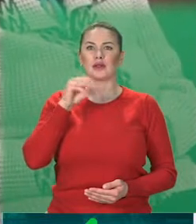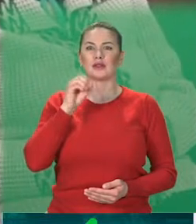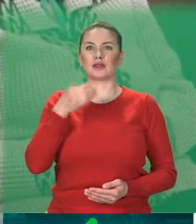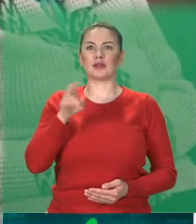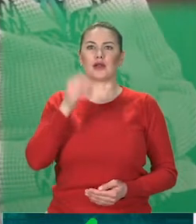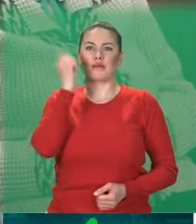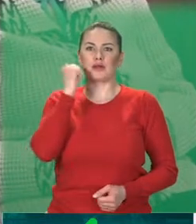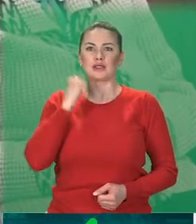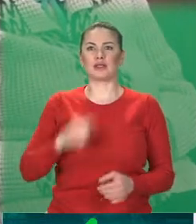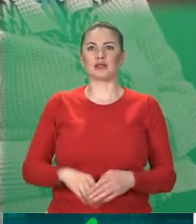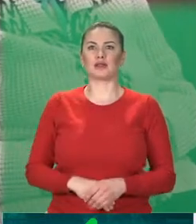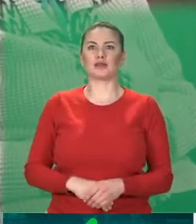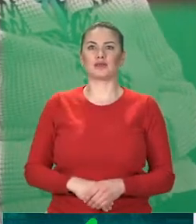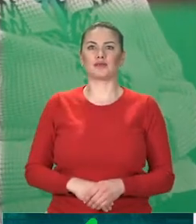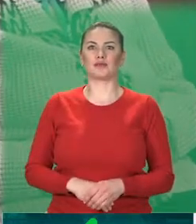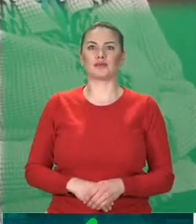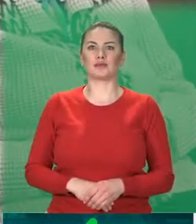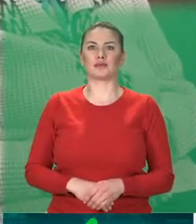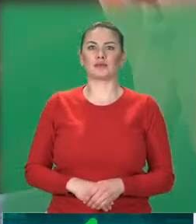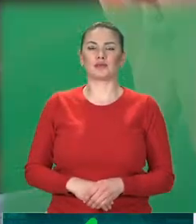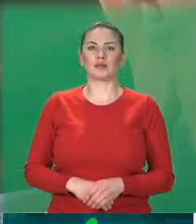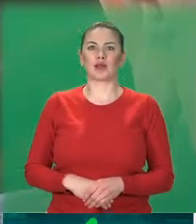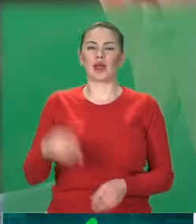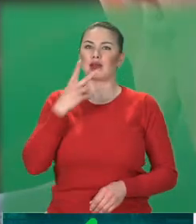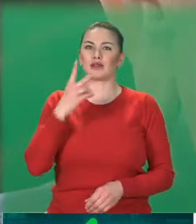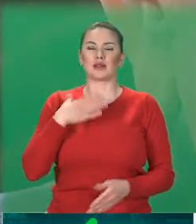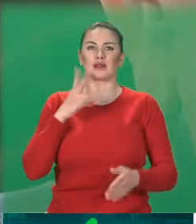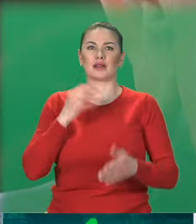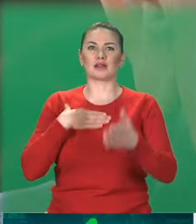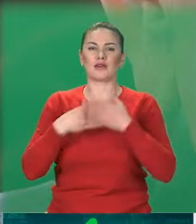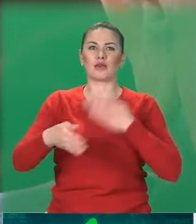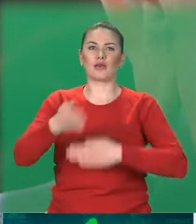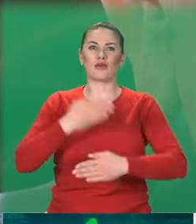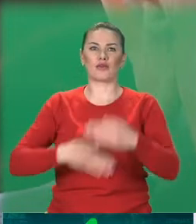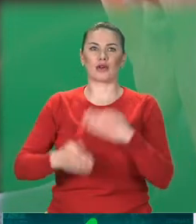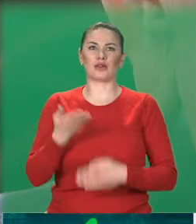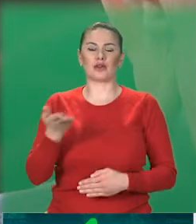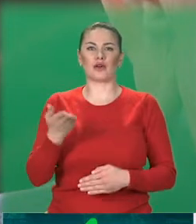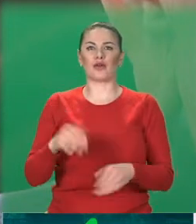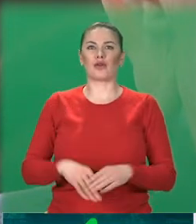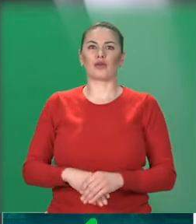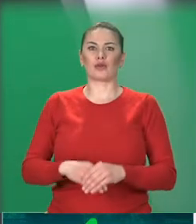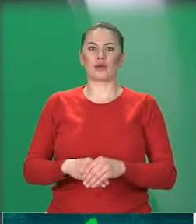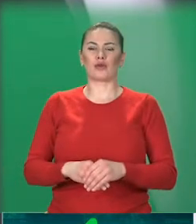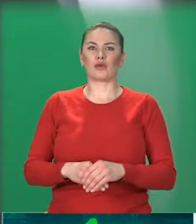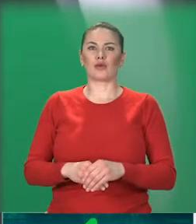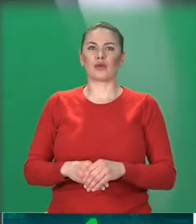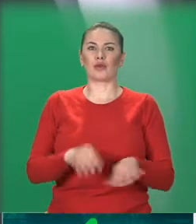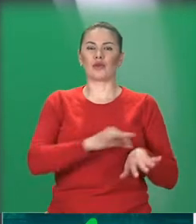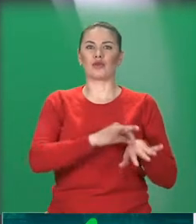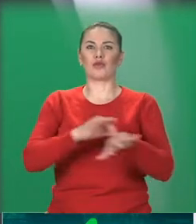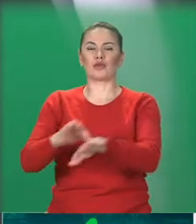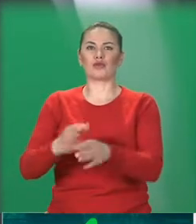возникли проблемы с опорно-двигательным аппаратом. Несмотря на инвалидность, Николай Николаевич в годы войны нес службу на стратегически важном